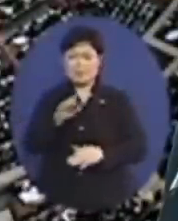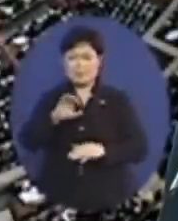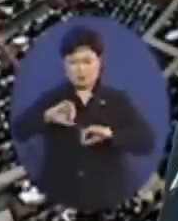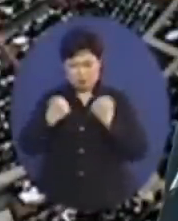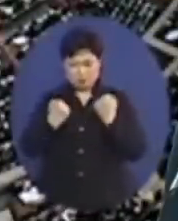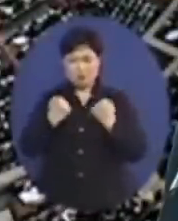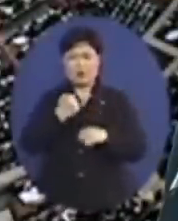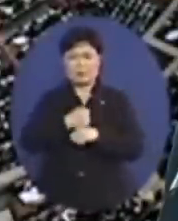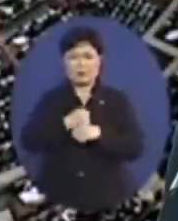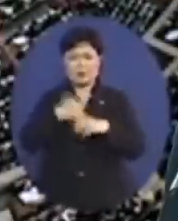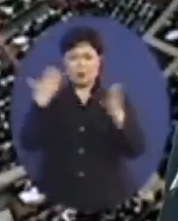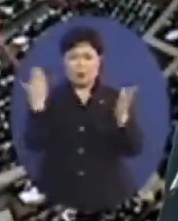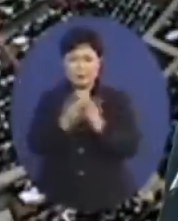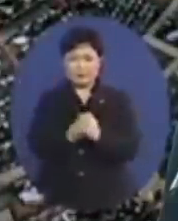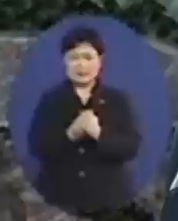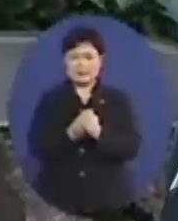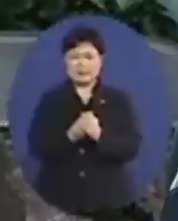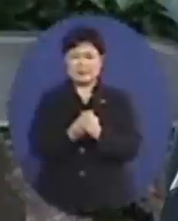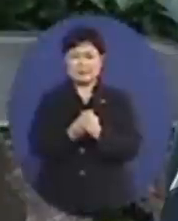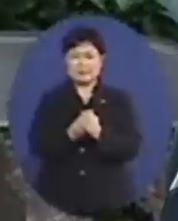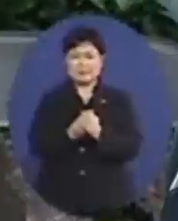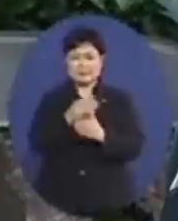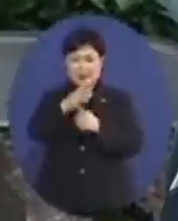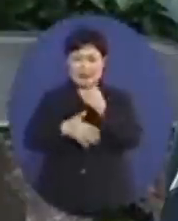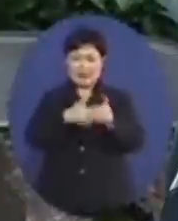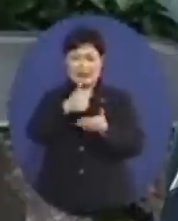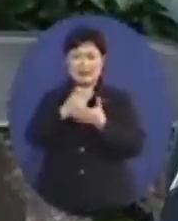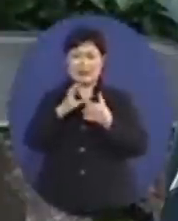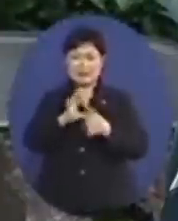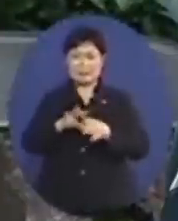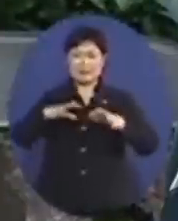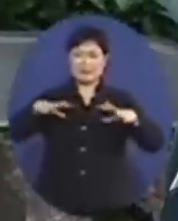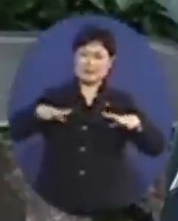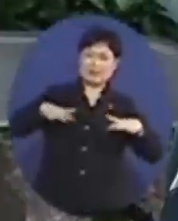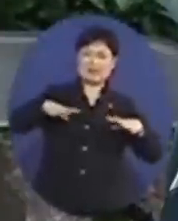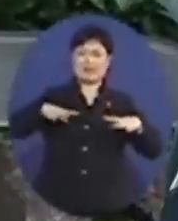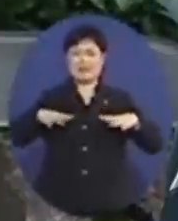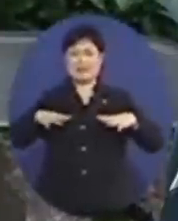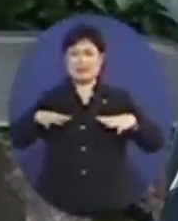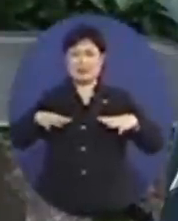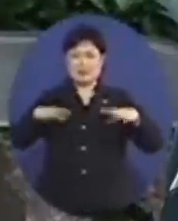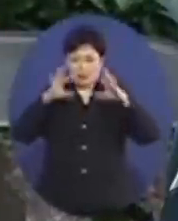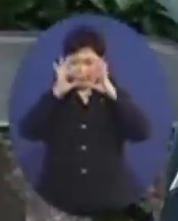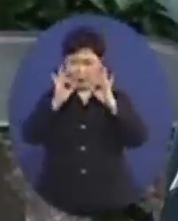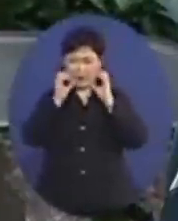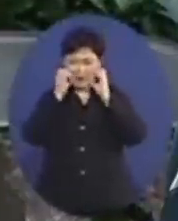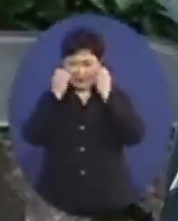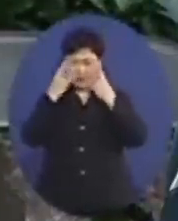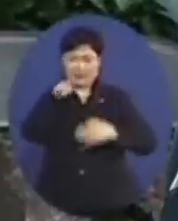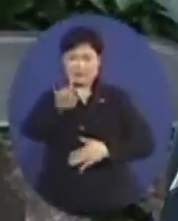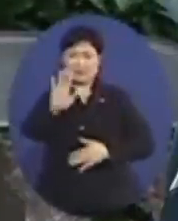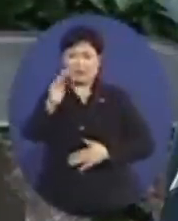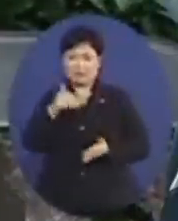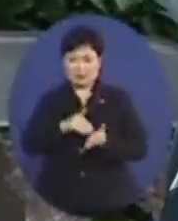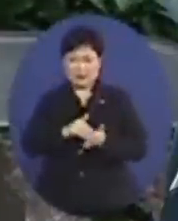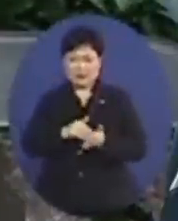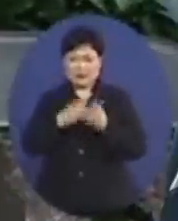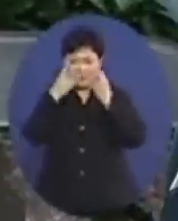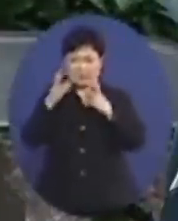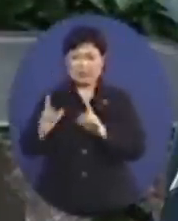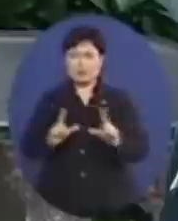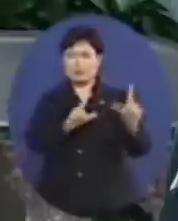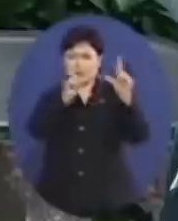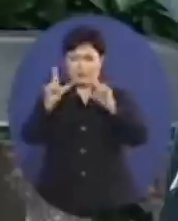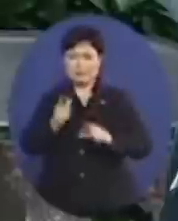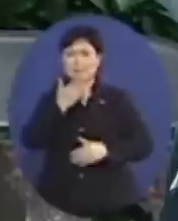우리는 완전히 하나님이 자랑하는 보라 새것이 되었도다. 새로운 삶을 살 수 있는